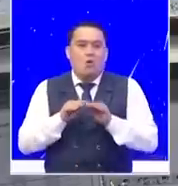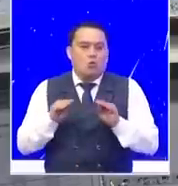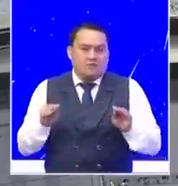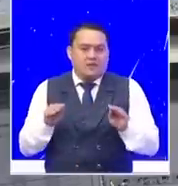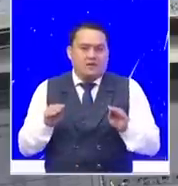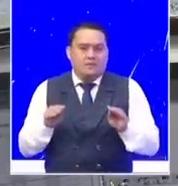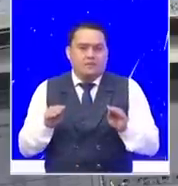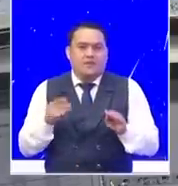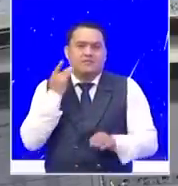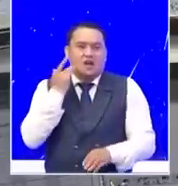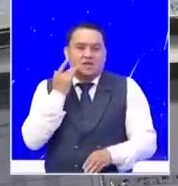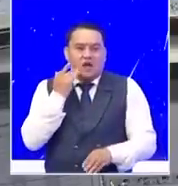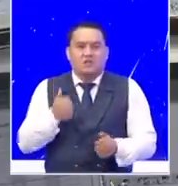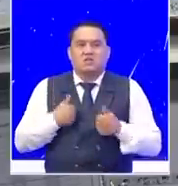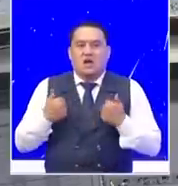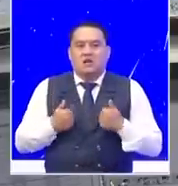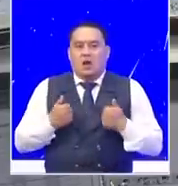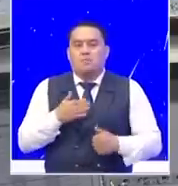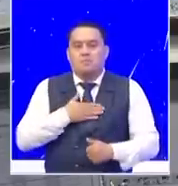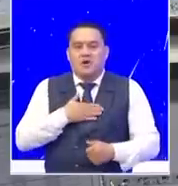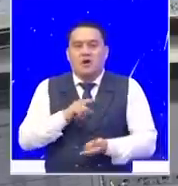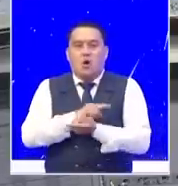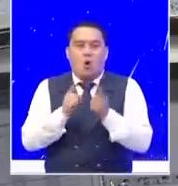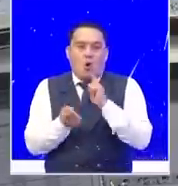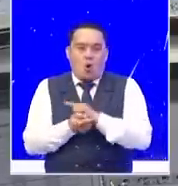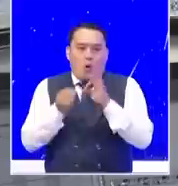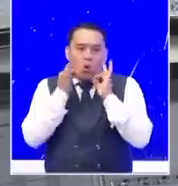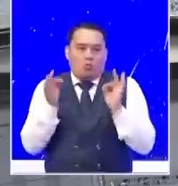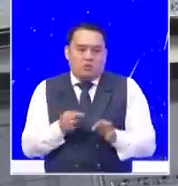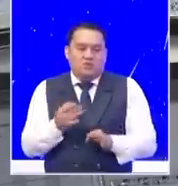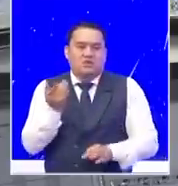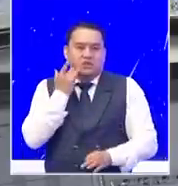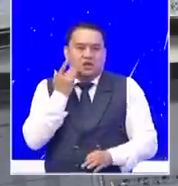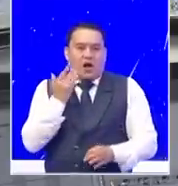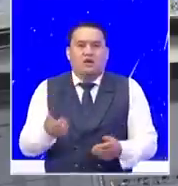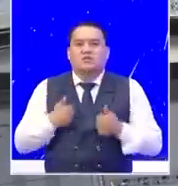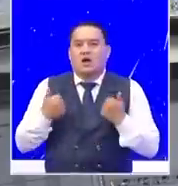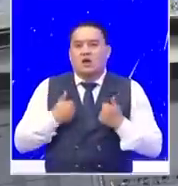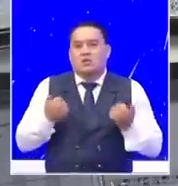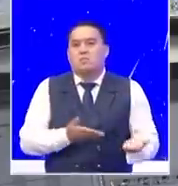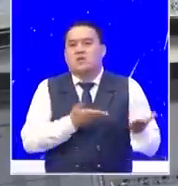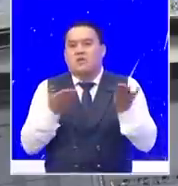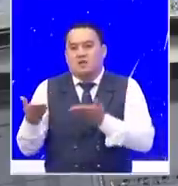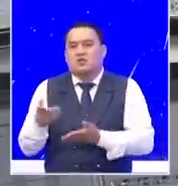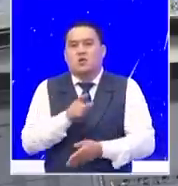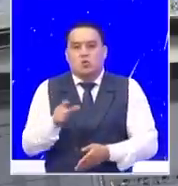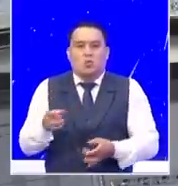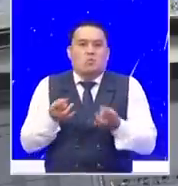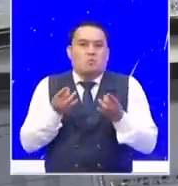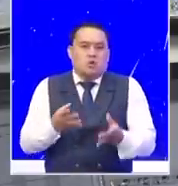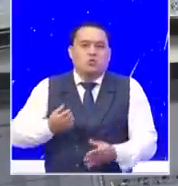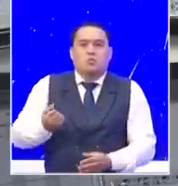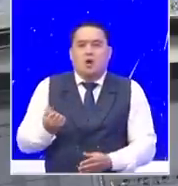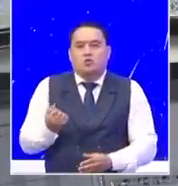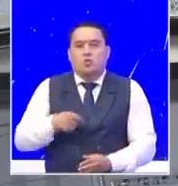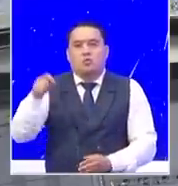уровне, всегда старался, чтобы мы перенимали их опыт, всегда старался пригласить этих людей просто по дружбе.